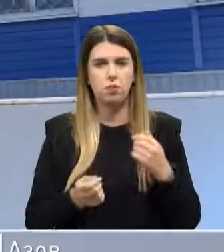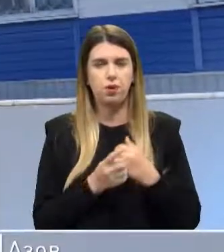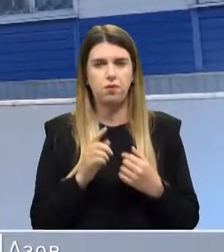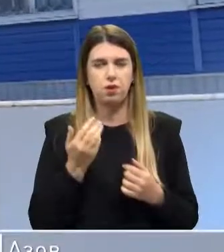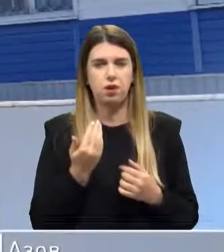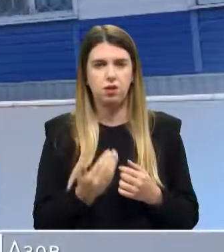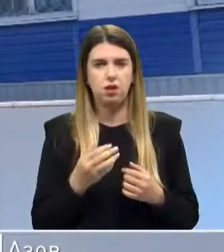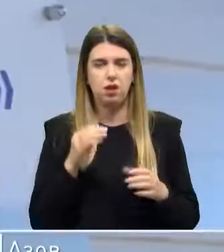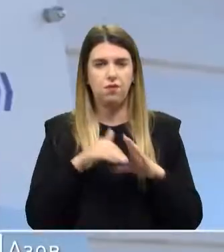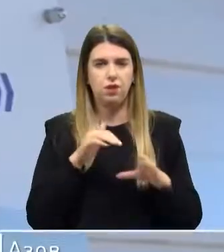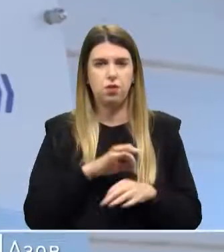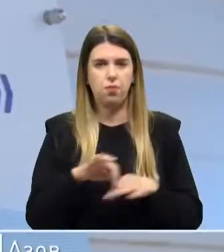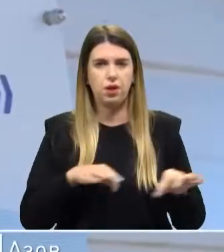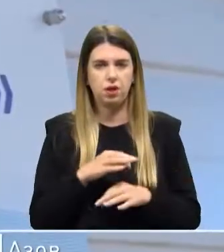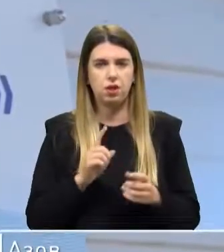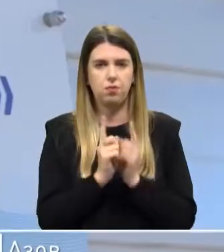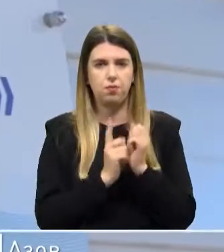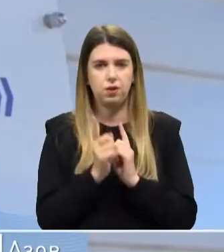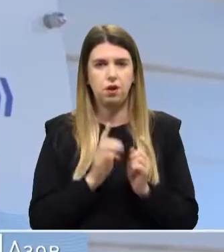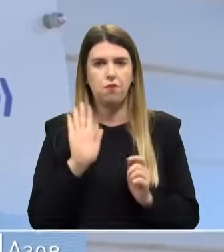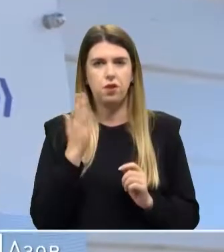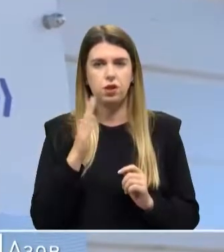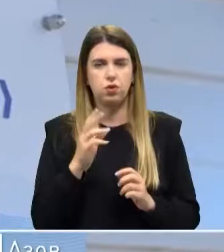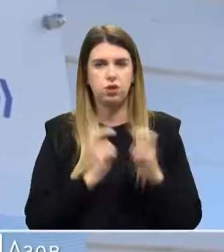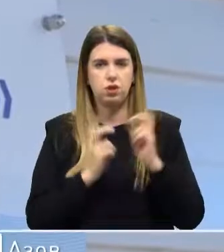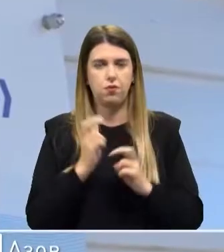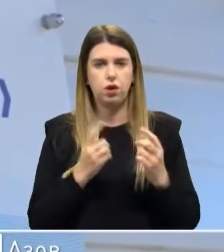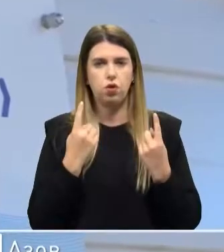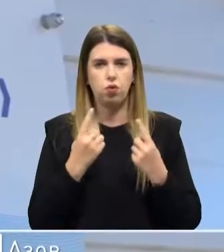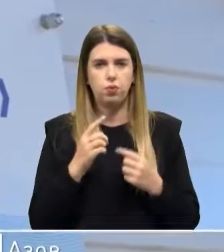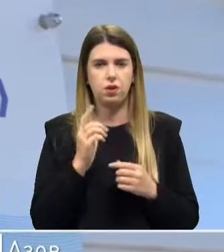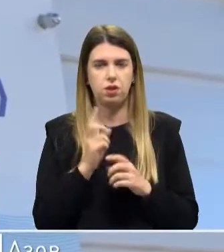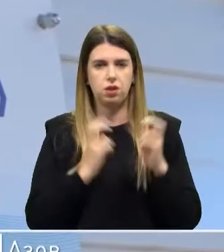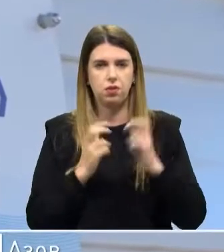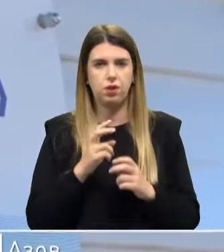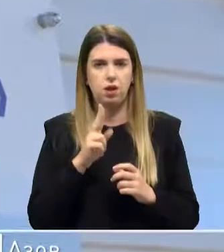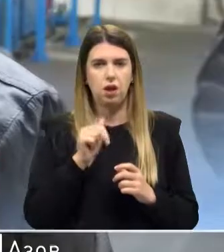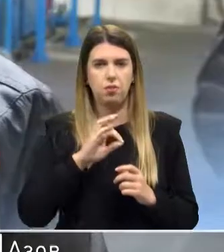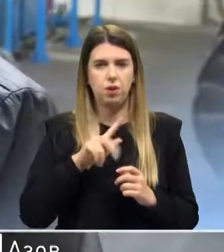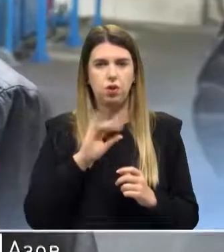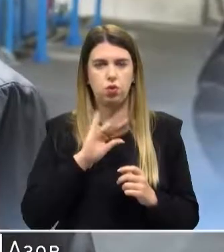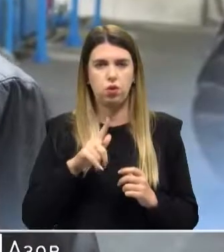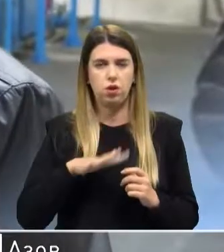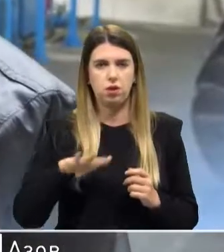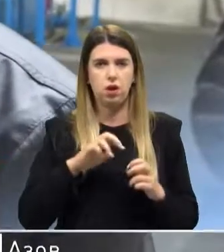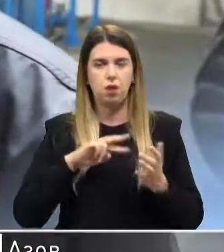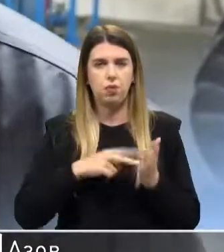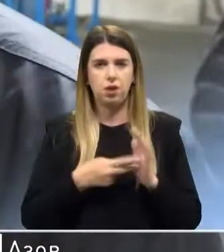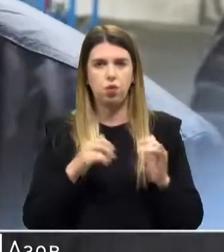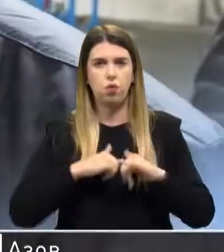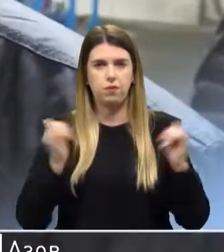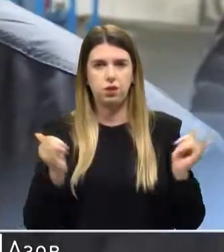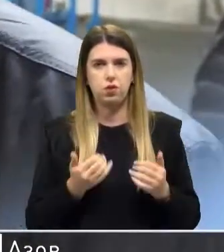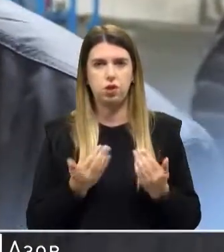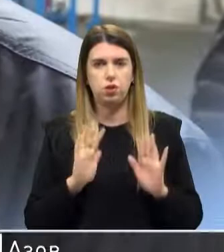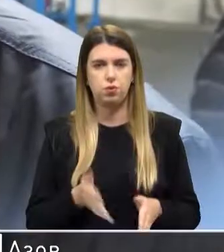благодаря инвестиционному проекту по модернизации Волгодонского завода, крупнейшего производителя кабелей на юге страны. Планируем расширяться, конечно. Мы сейчас